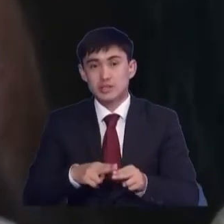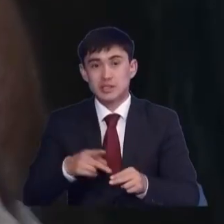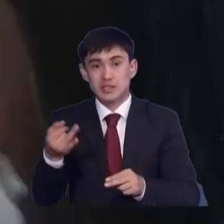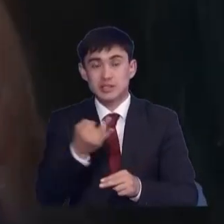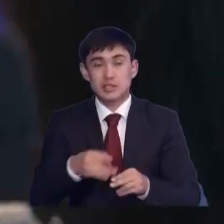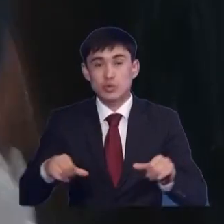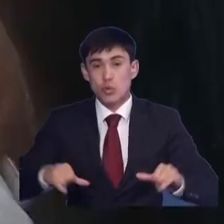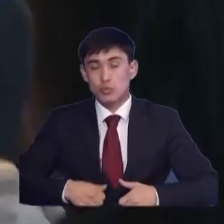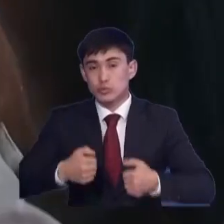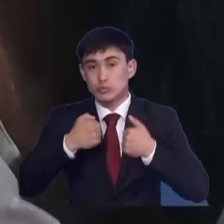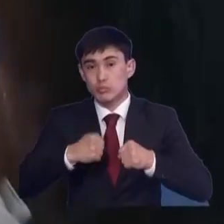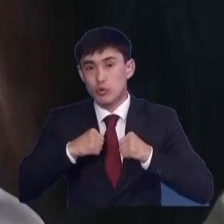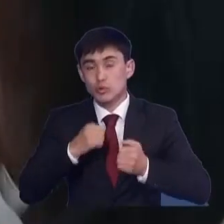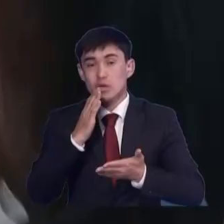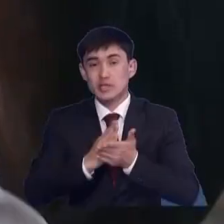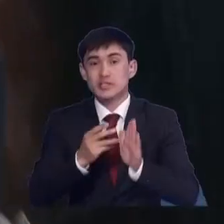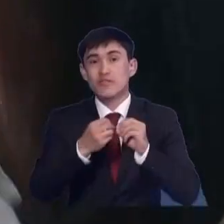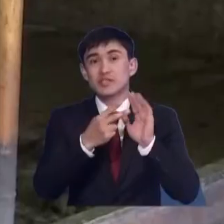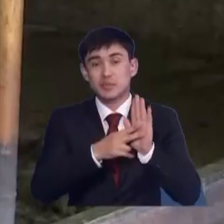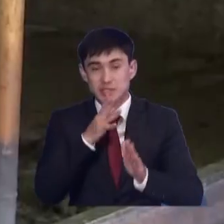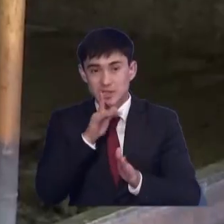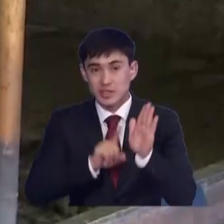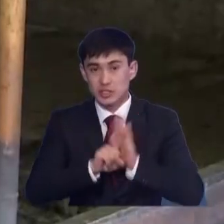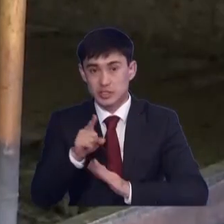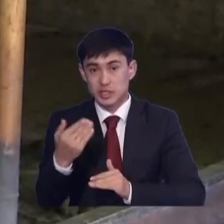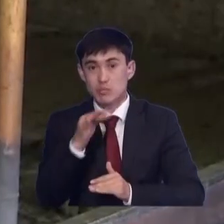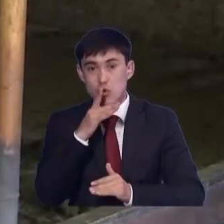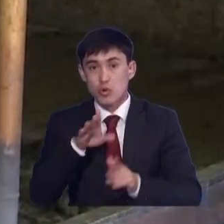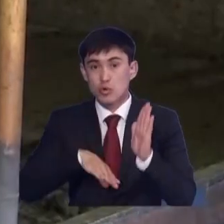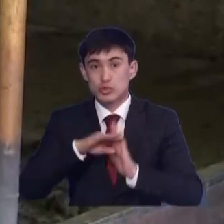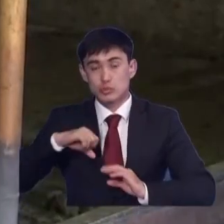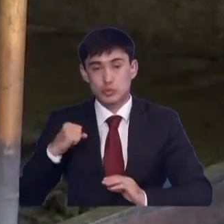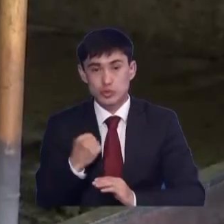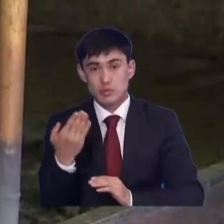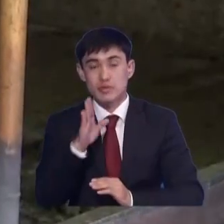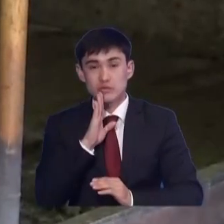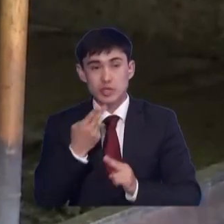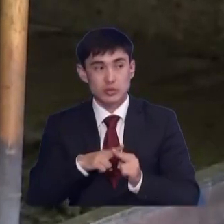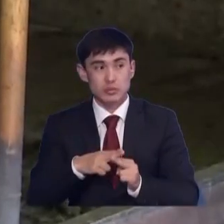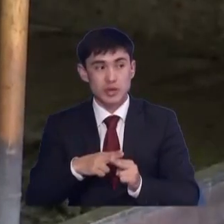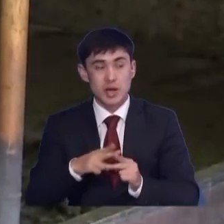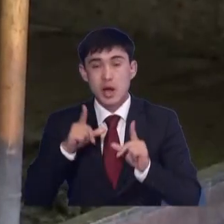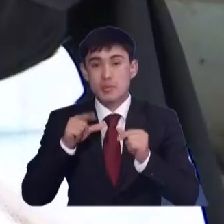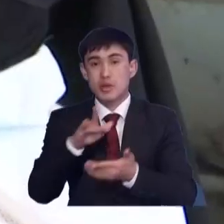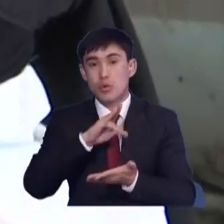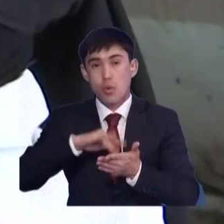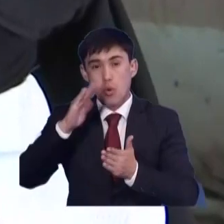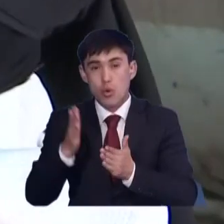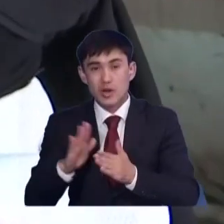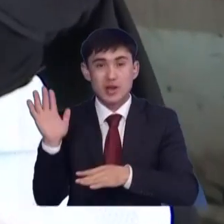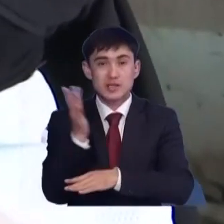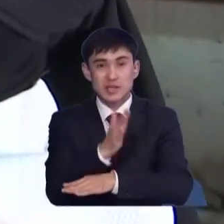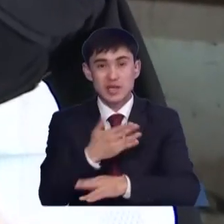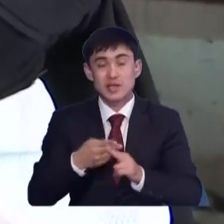интерес к конному спорту у девушки появился с 18 лет. С тех пор лучшими друзьями девушки, с которыми она объездила горы и леса,